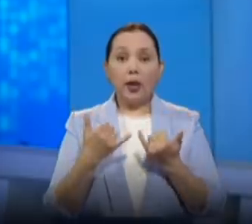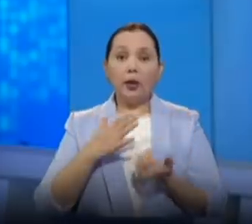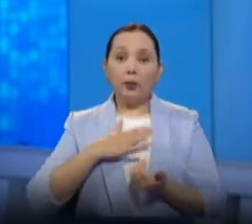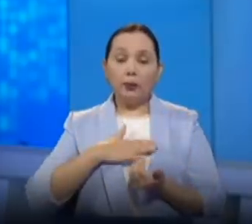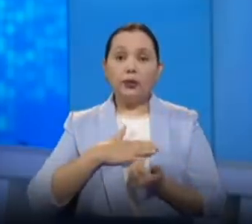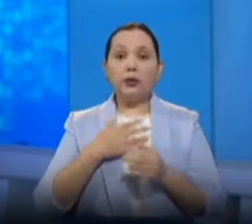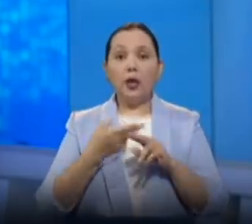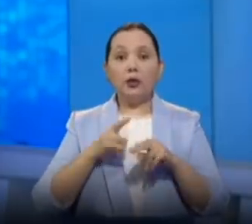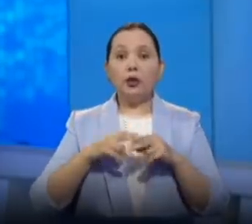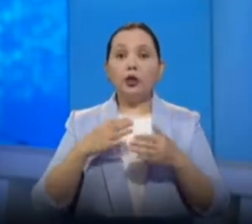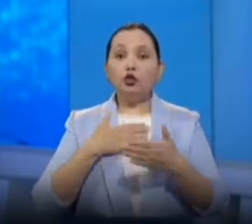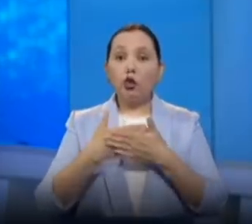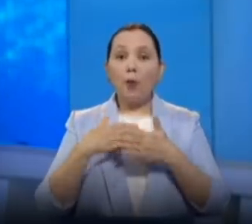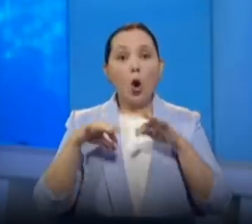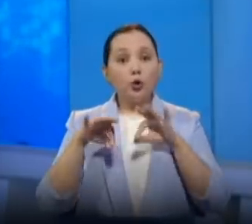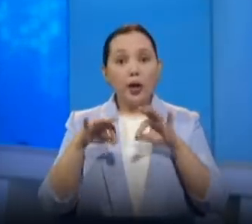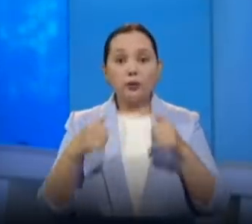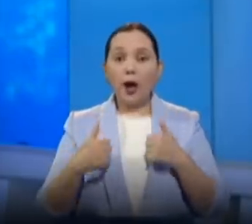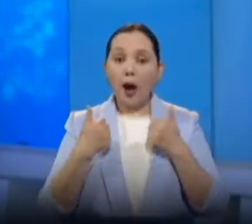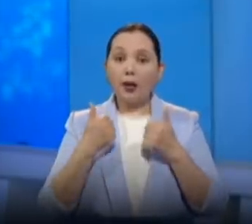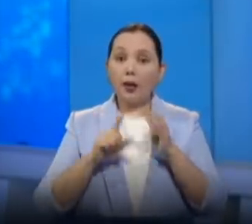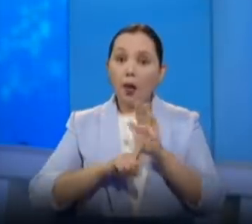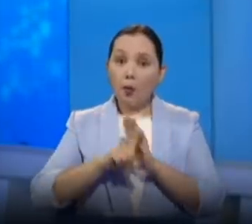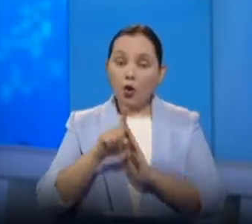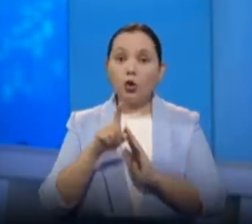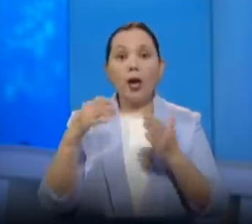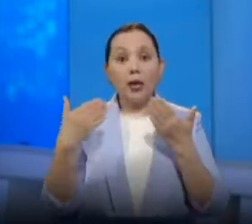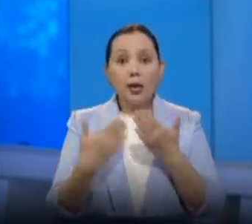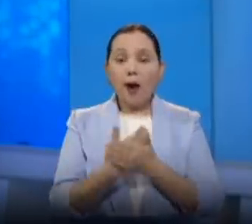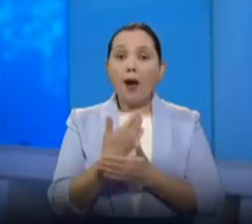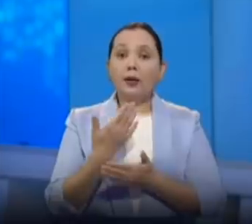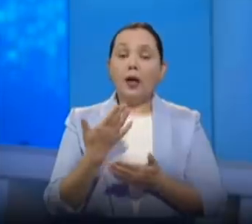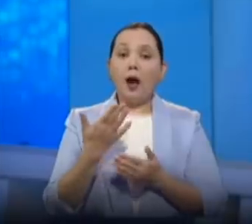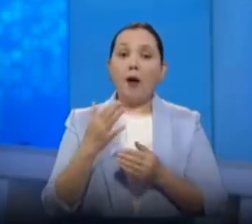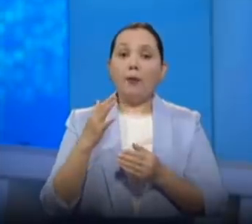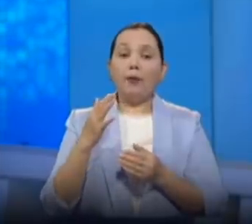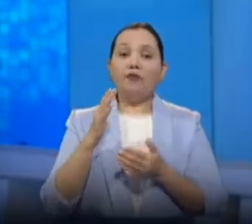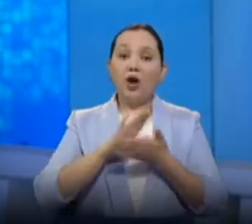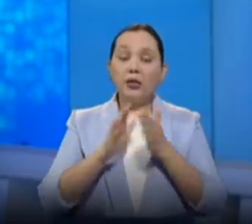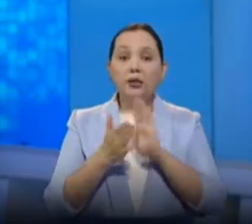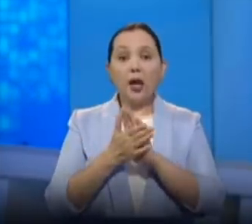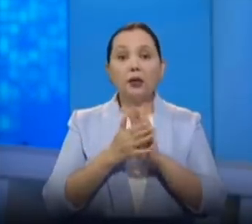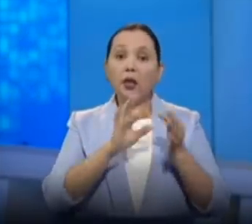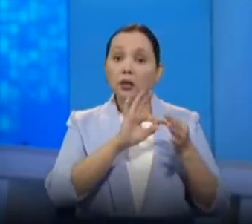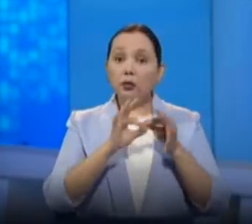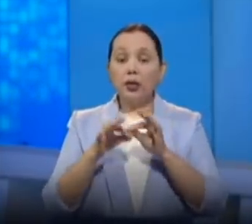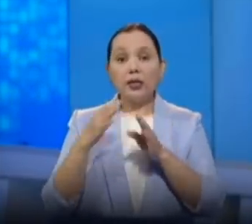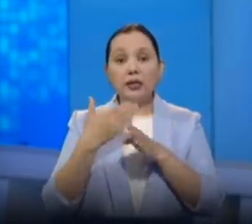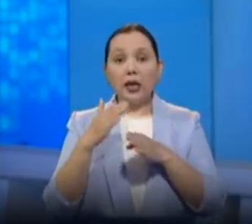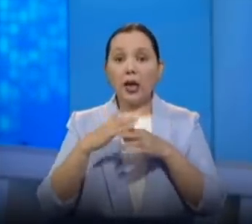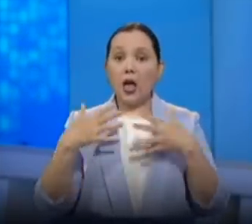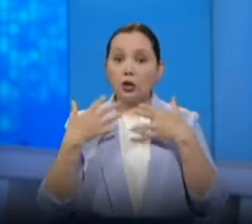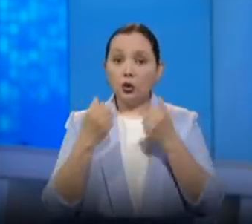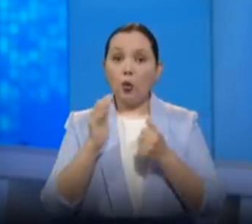mana endi jamoat transportlarini harakatlarini boshlanishi yana bir sidra bu vaziyatni keskinlashishiga olib kelishi